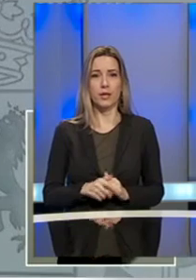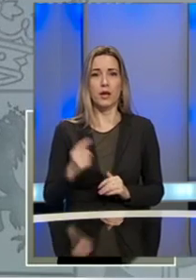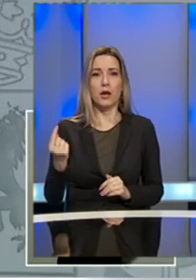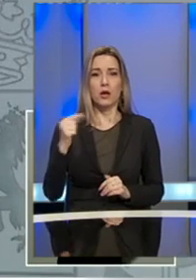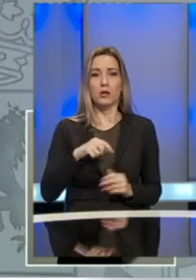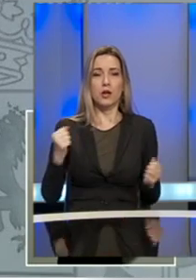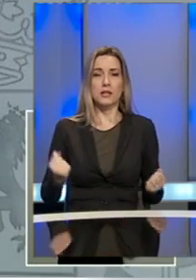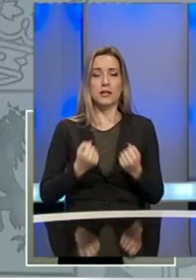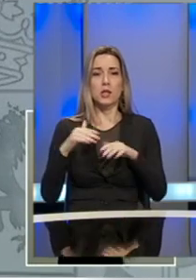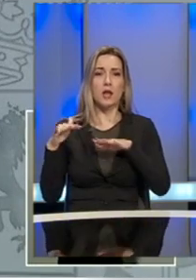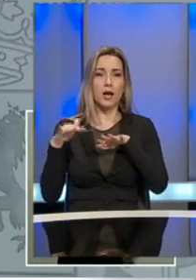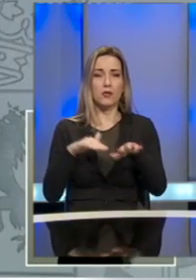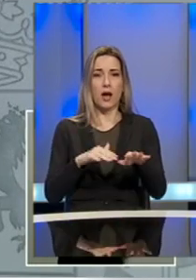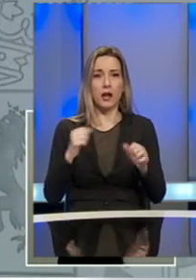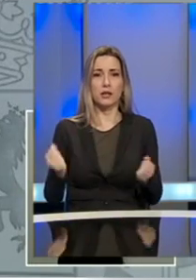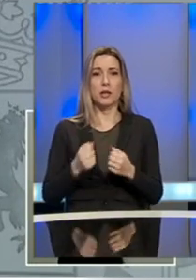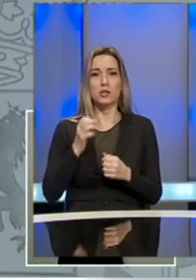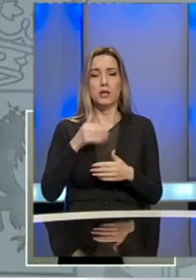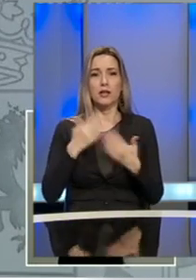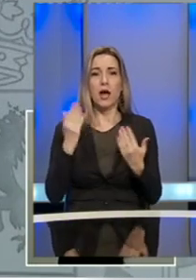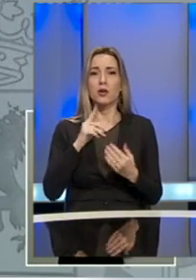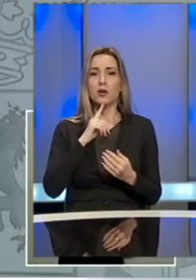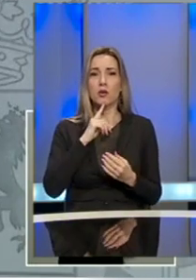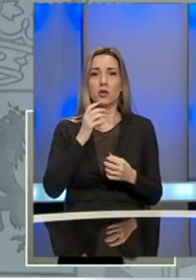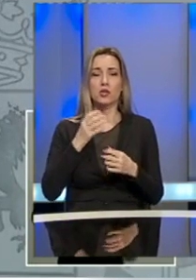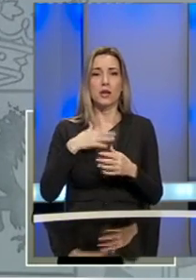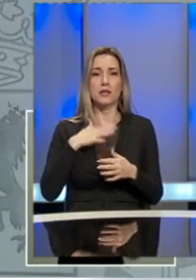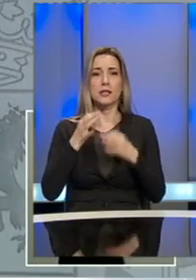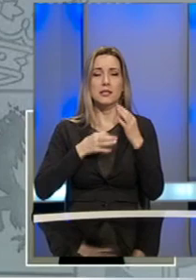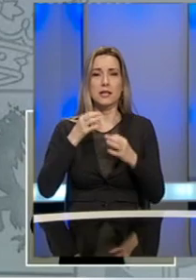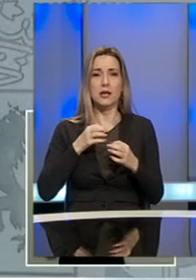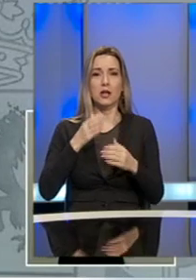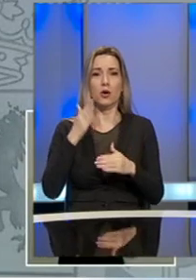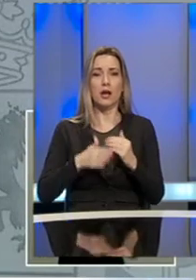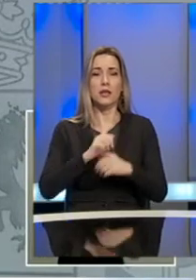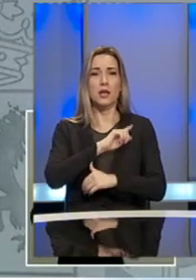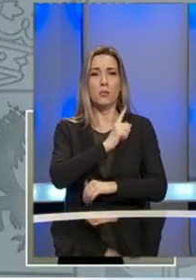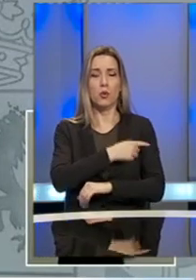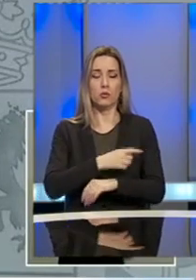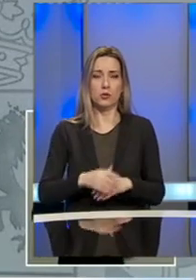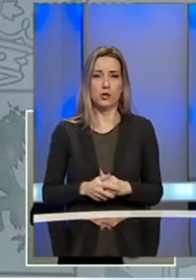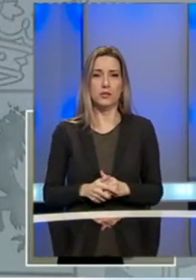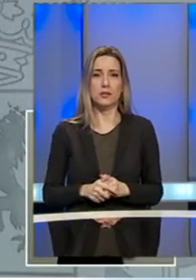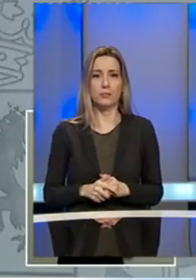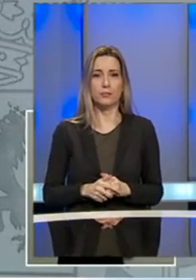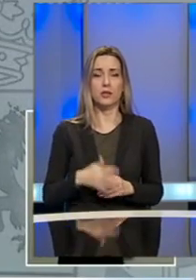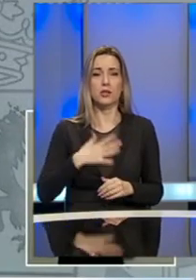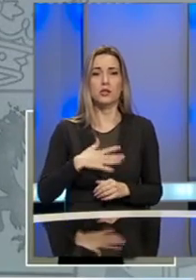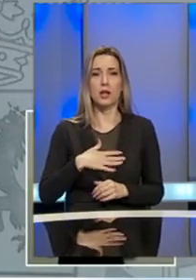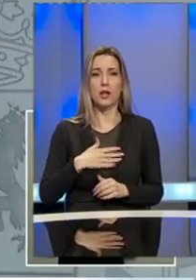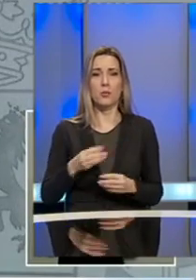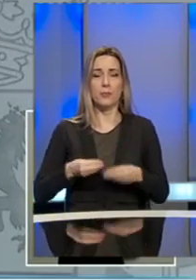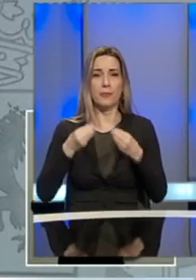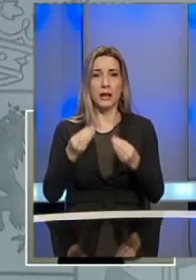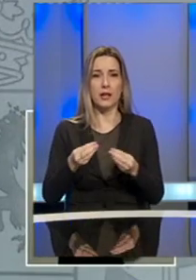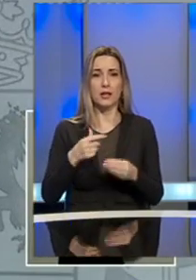Dolazi vrlo težak val, dolaze teški dani koji će nas testirati do krajnjih mogućnosti kao i naše resurse i našu moralnu snagu. Želio bih vam